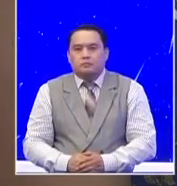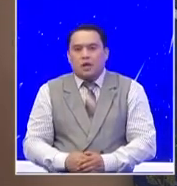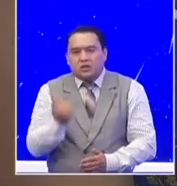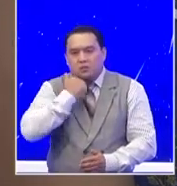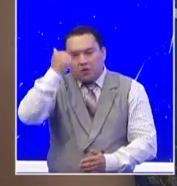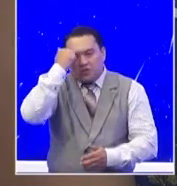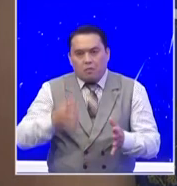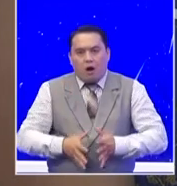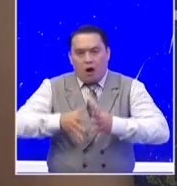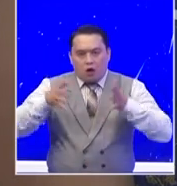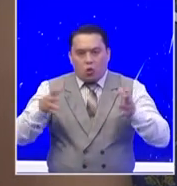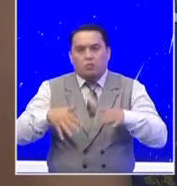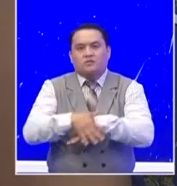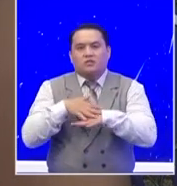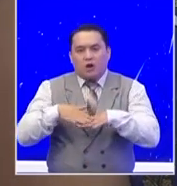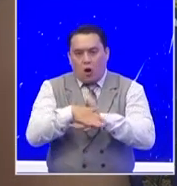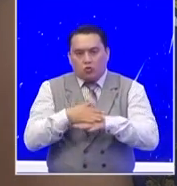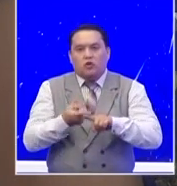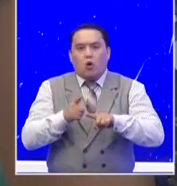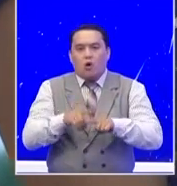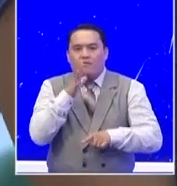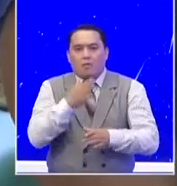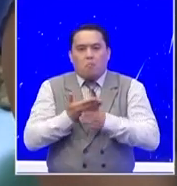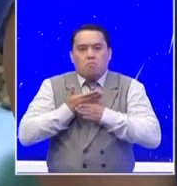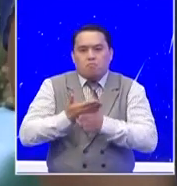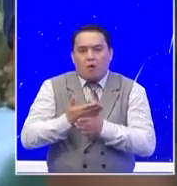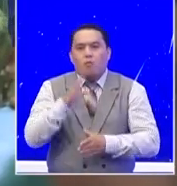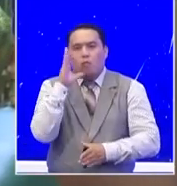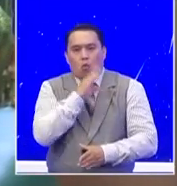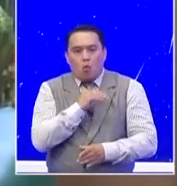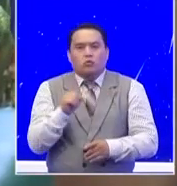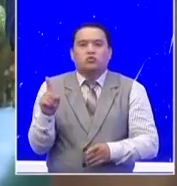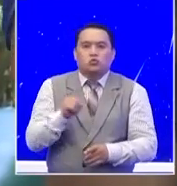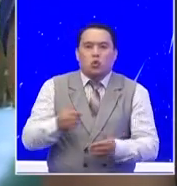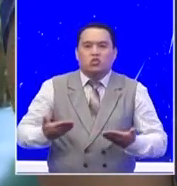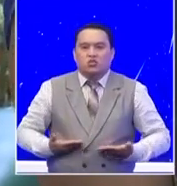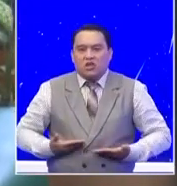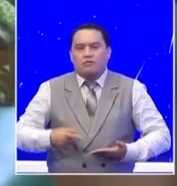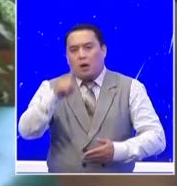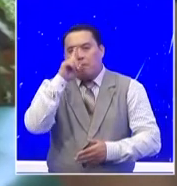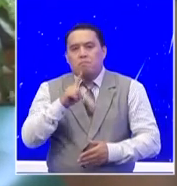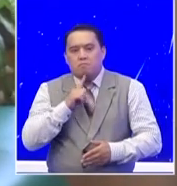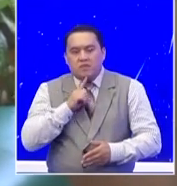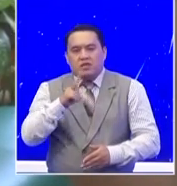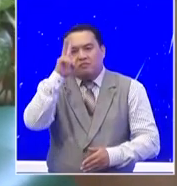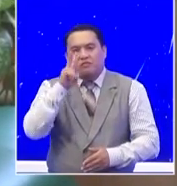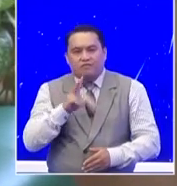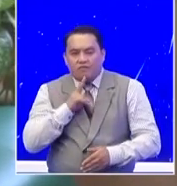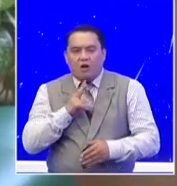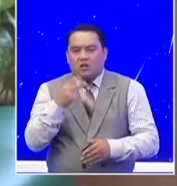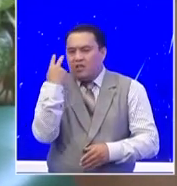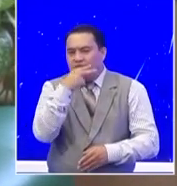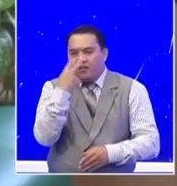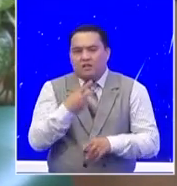Огромное спасибо нашим согражданам за то, что в такое время помогают, чем могут. Здесь мы живем уже 1,5 месяца. За это время не видели